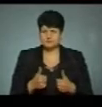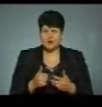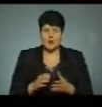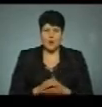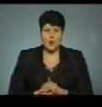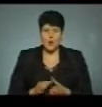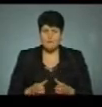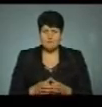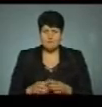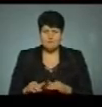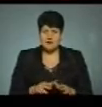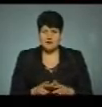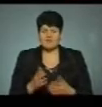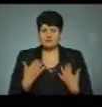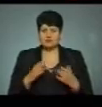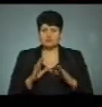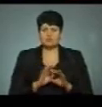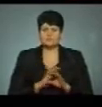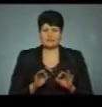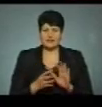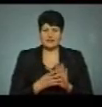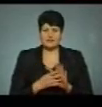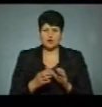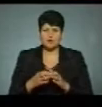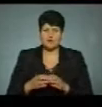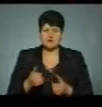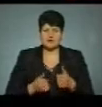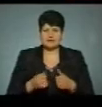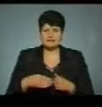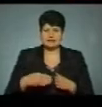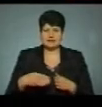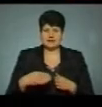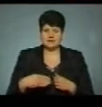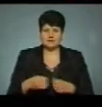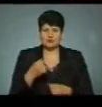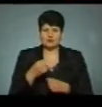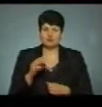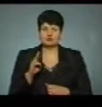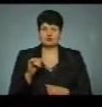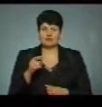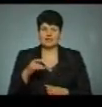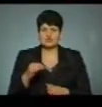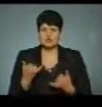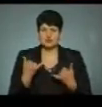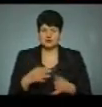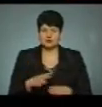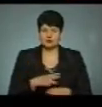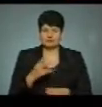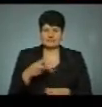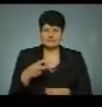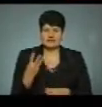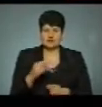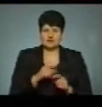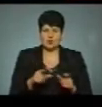тому відпочинок буде супер. 9 команд змагалися з настільного тенісу під час Кубку Шухевича, який сьогодні відбувся в 23-й